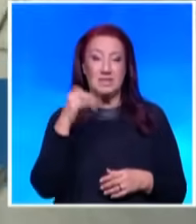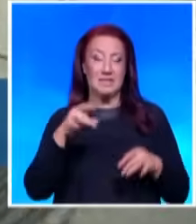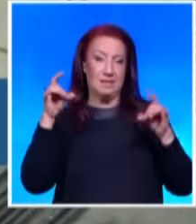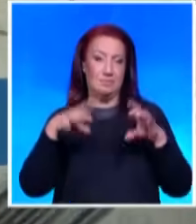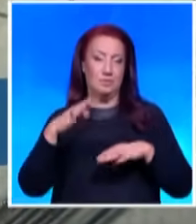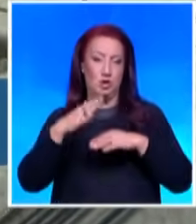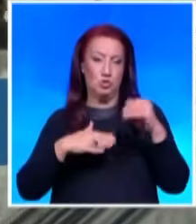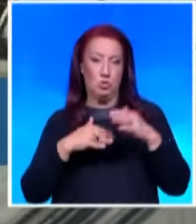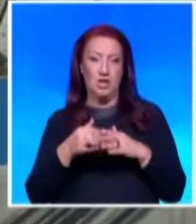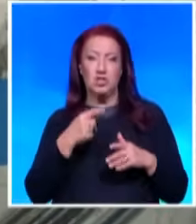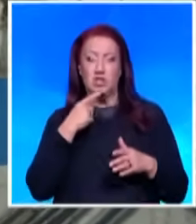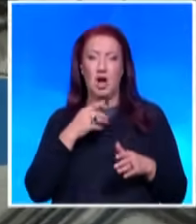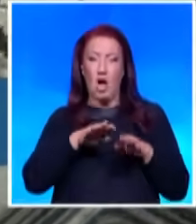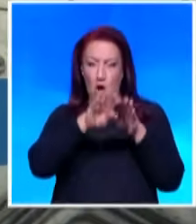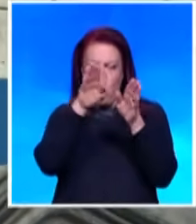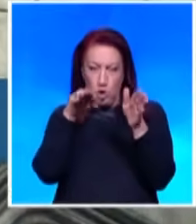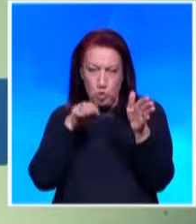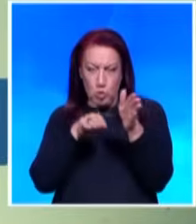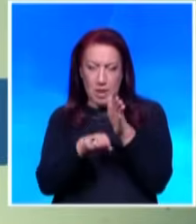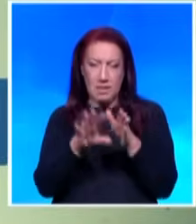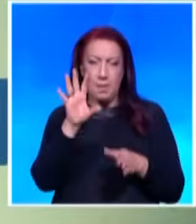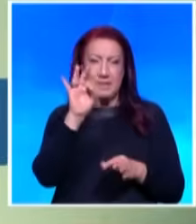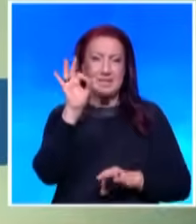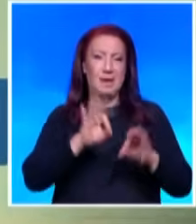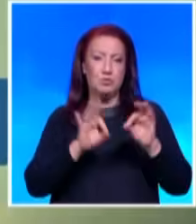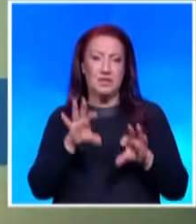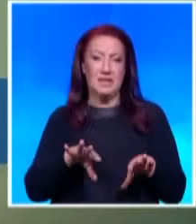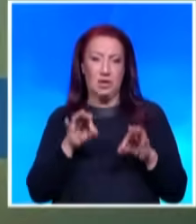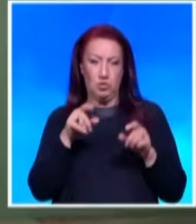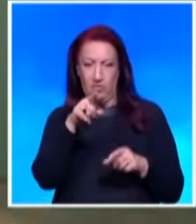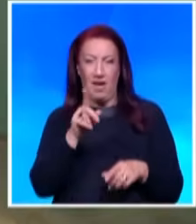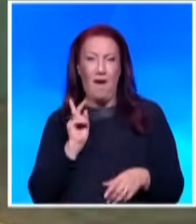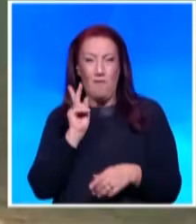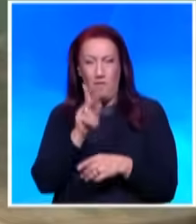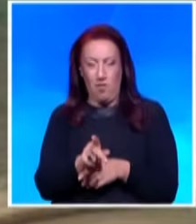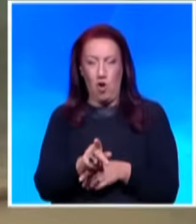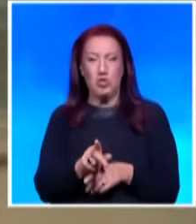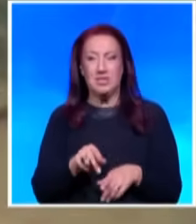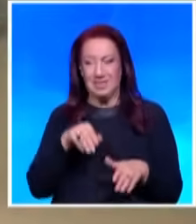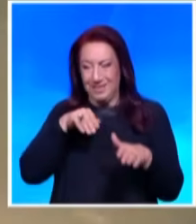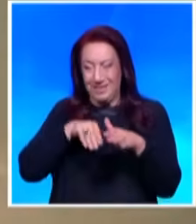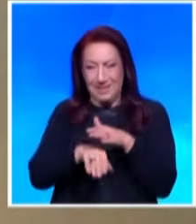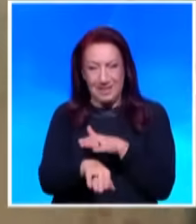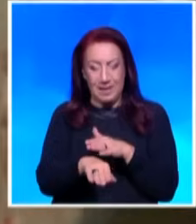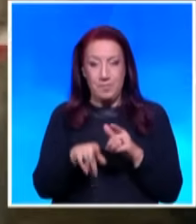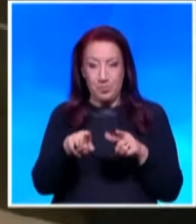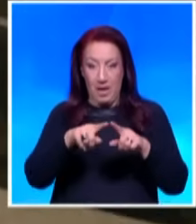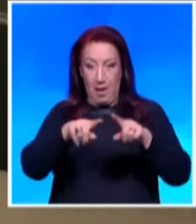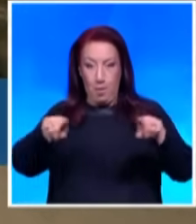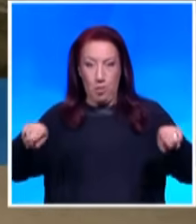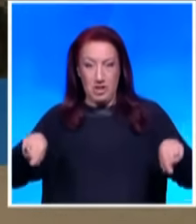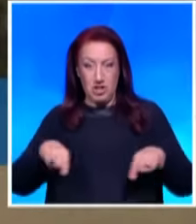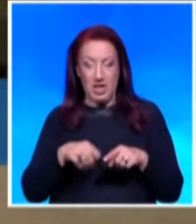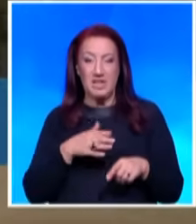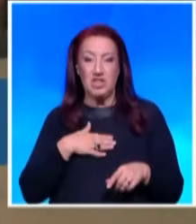тук вече е на 50% готов. Това тук, например, е входът на метростанцията, като в това помещение ще